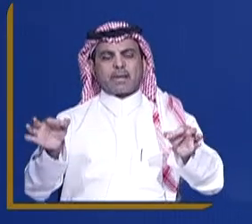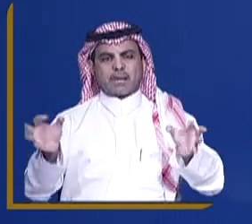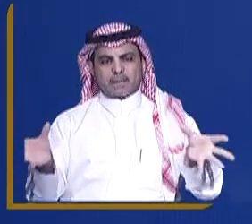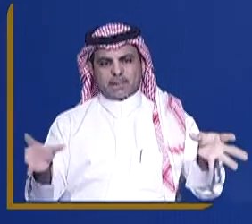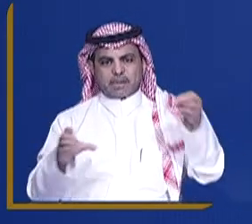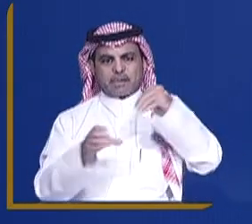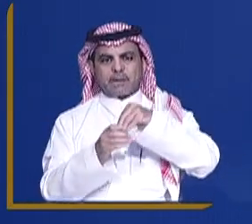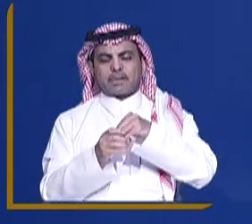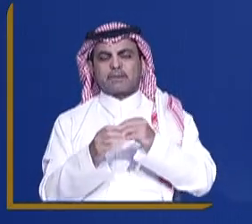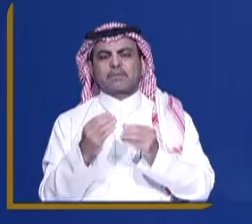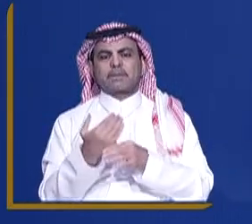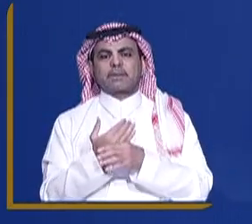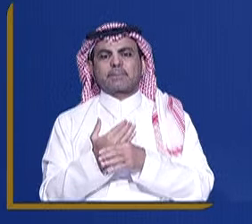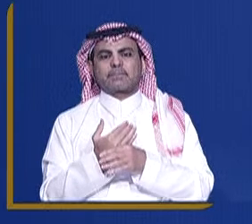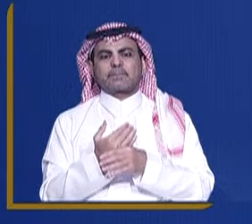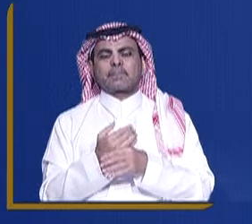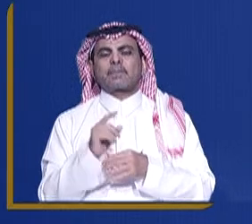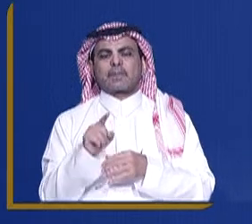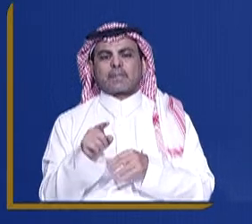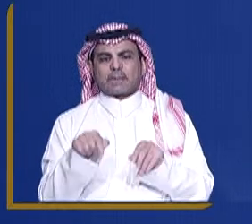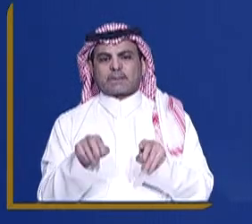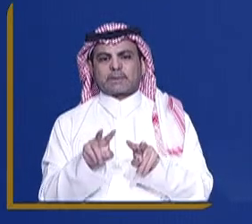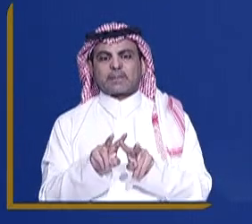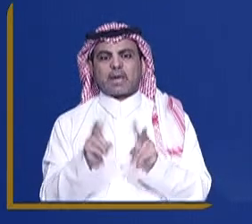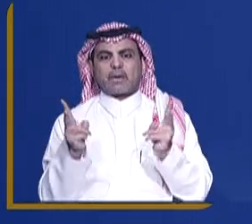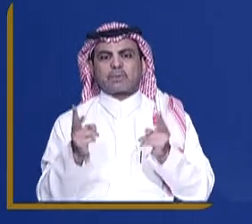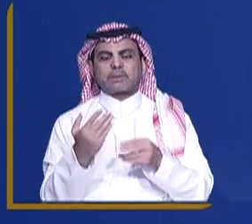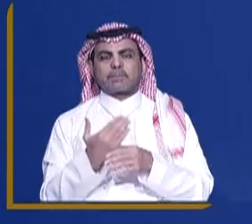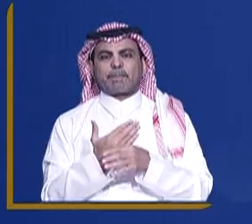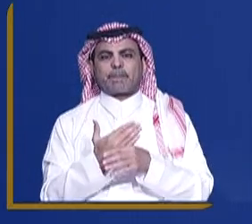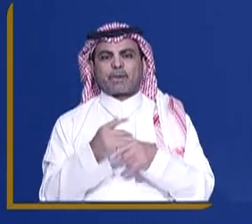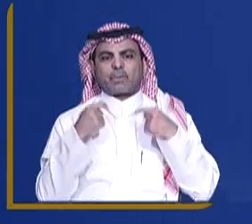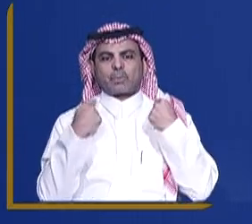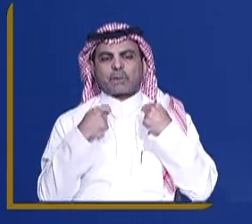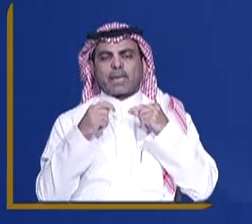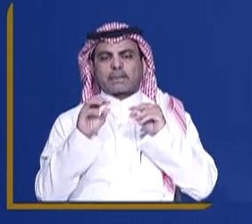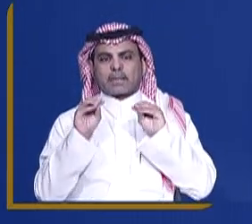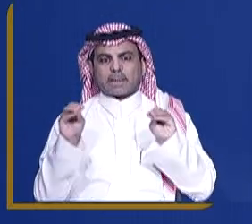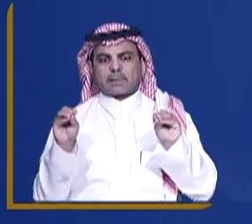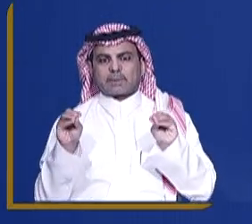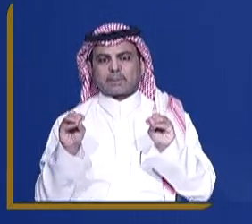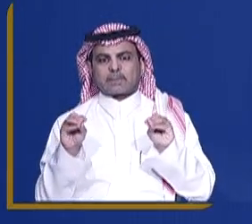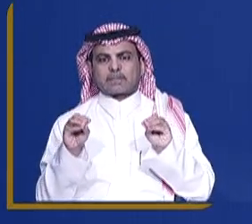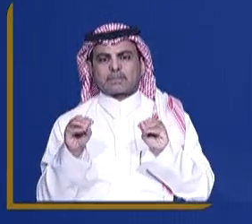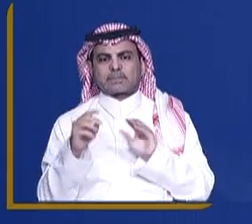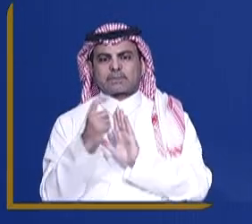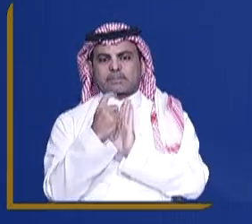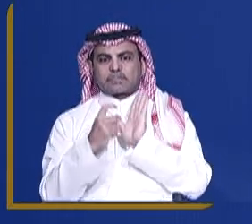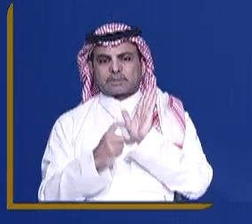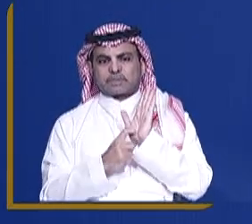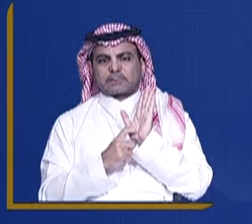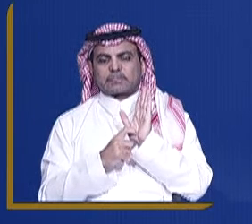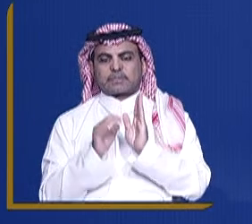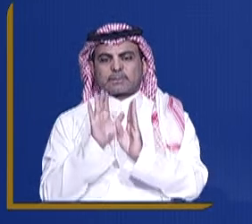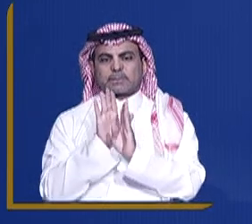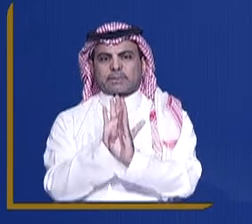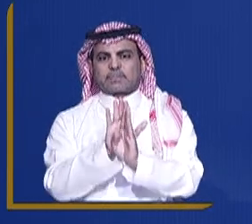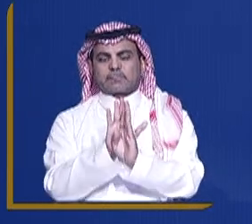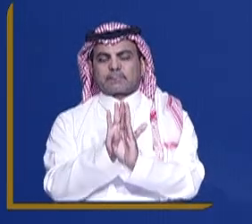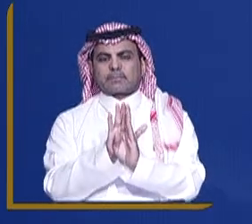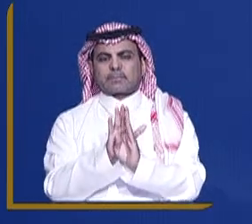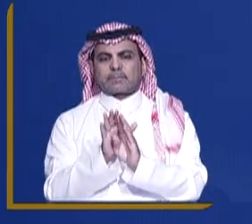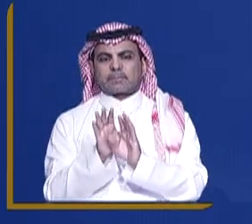التحول الاستراتيجي لوزارة التعليم بحيث تكون الوزارة مشرعا وداعما